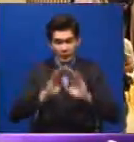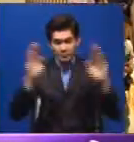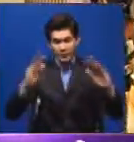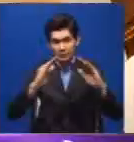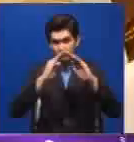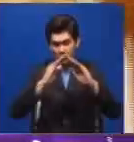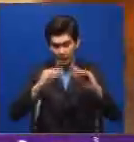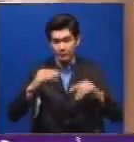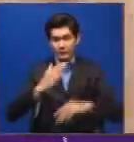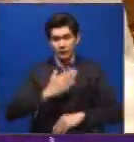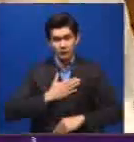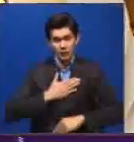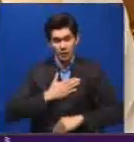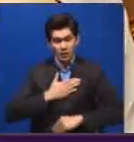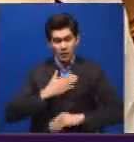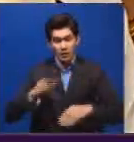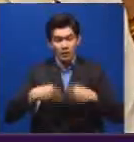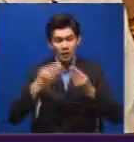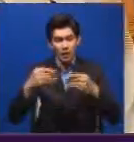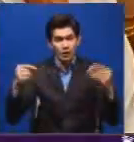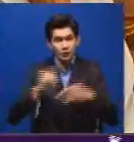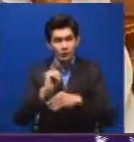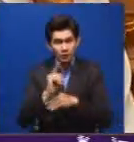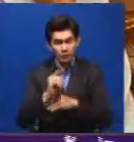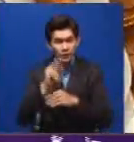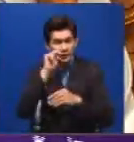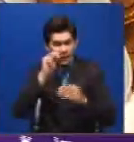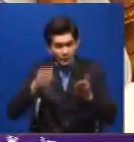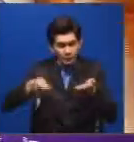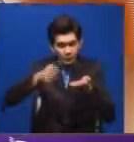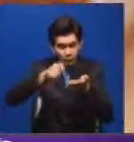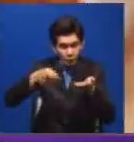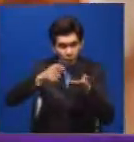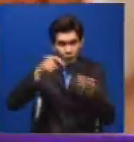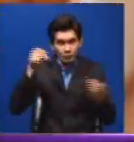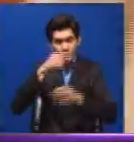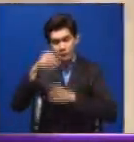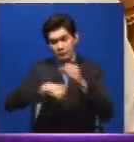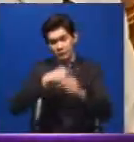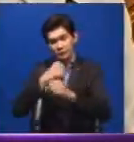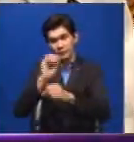การเหล่าทัพและบุคคลต่างๆเข้ารับพรและก็รดน้ำในเทศกาลสงกรานต์ค่ะ